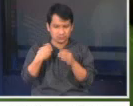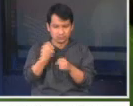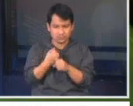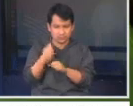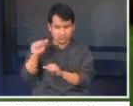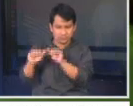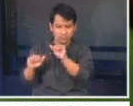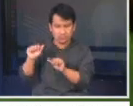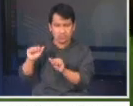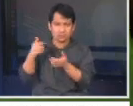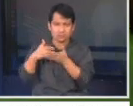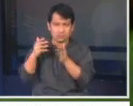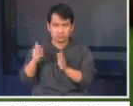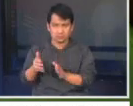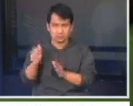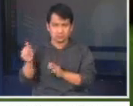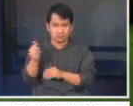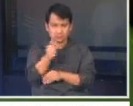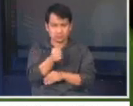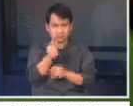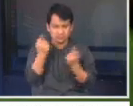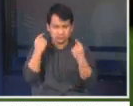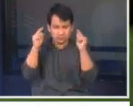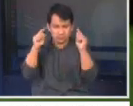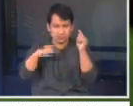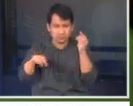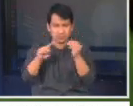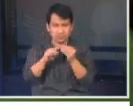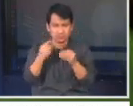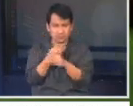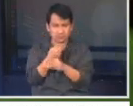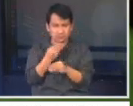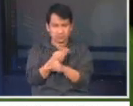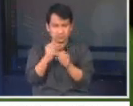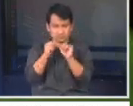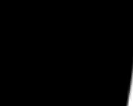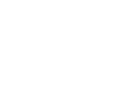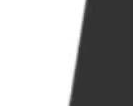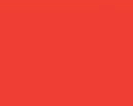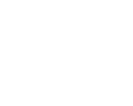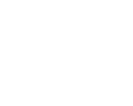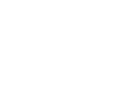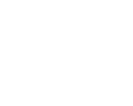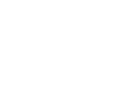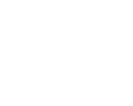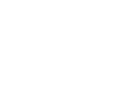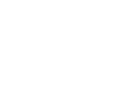i-assess ang mga estudyante sa kanilang mga achievement sa mathematics at siyensya.